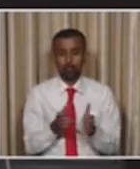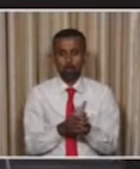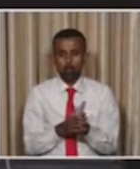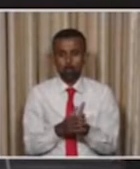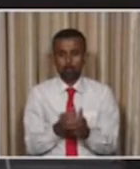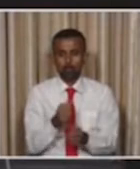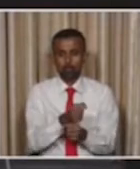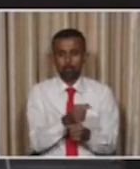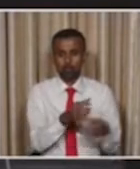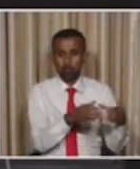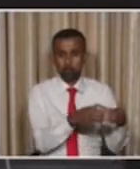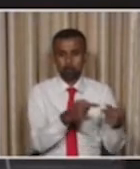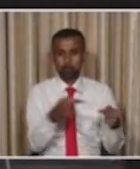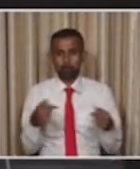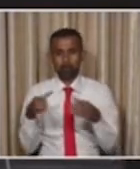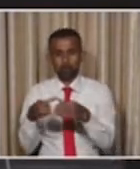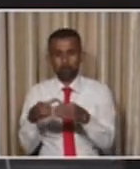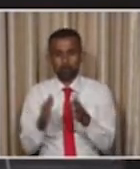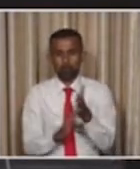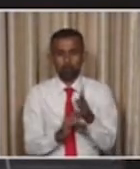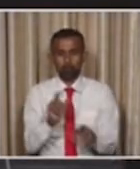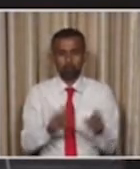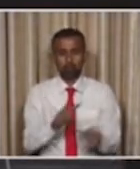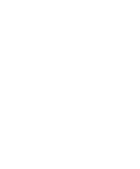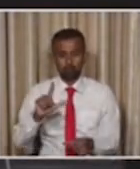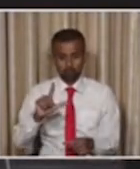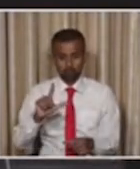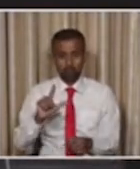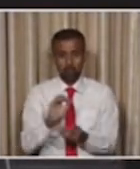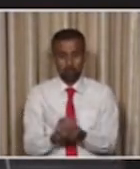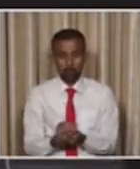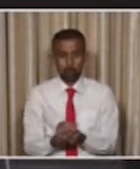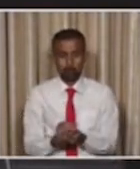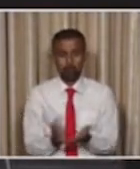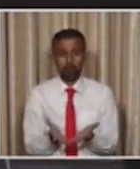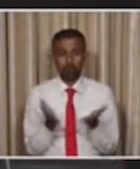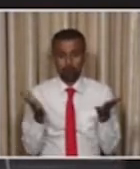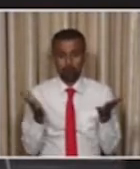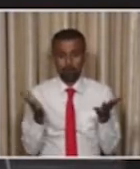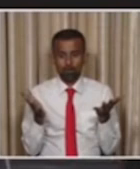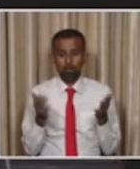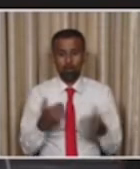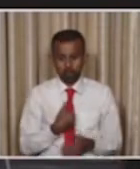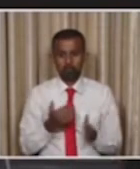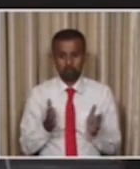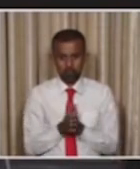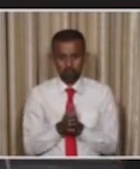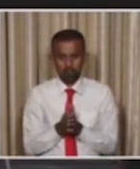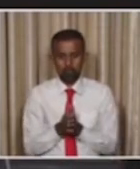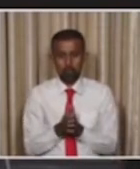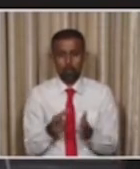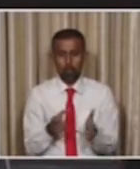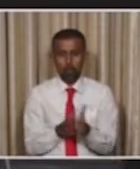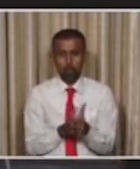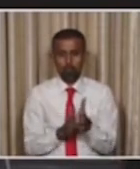ආණ්ඩු පක්ෂ විපක්ෂ සමාජිකයන් 27 දෙනෙකු පමණ සිටින අතර, ඒ අතරින් බහුතරයක් වන මාද ඇතුළත්ව කාර්යක